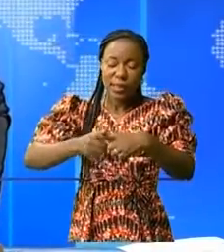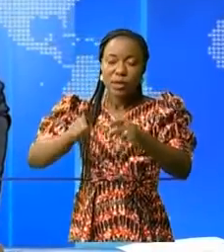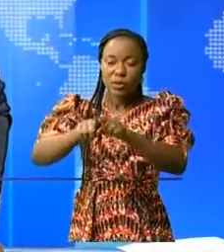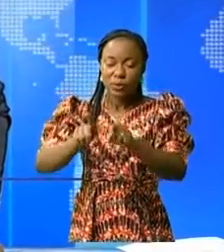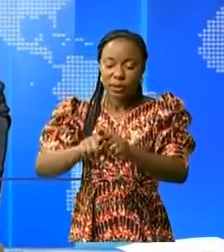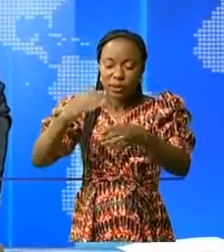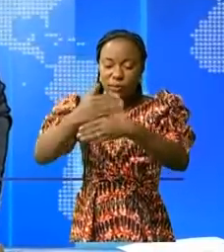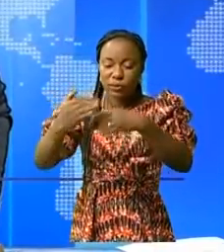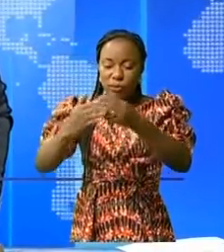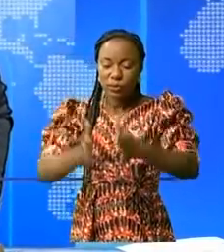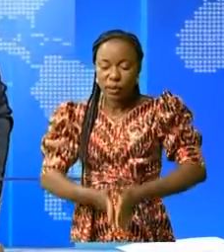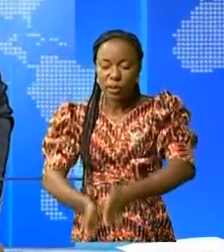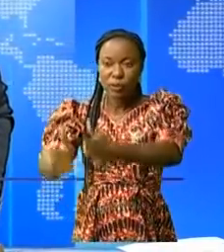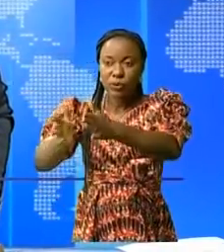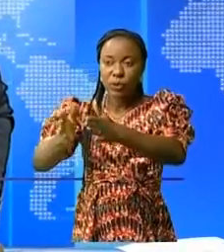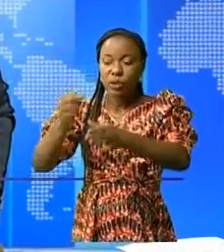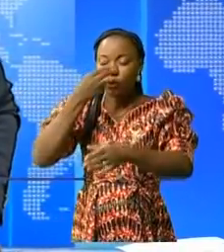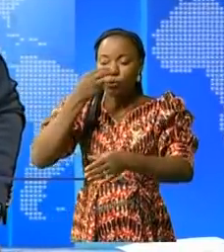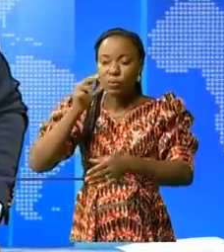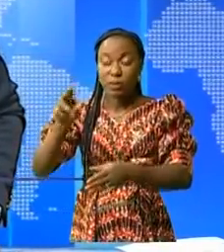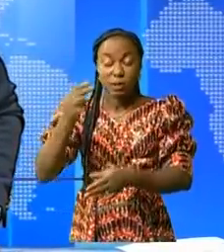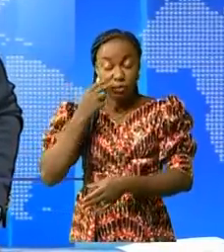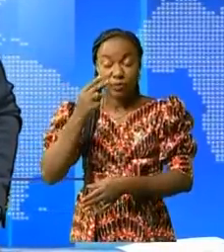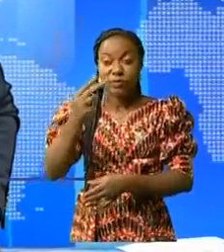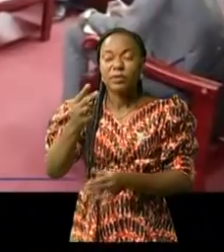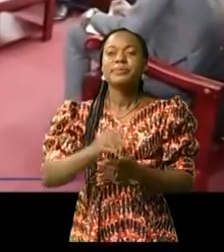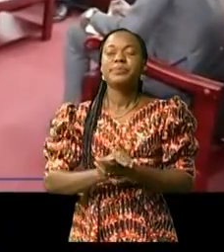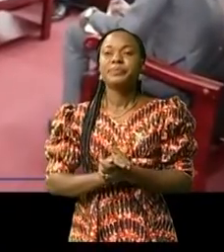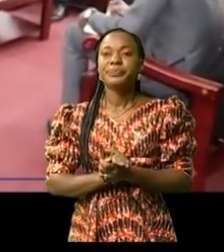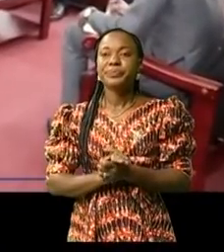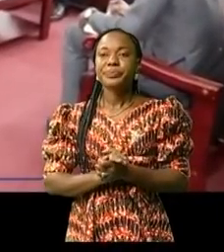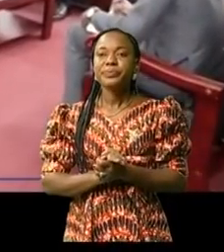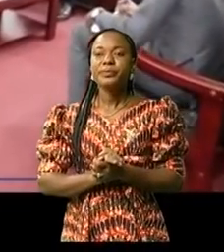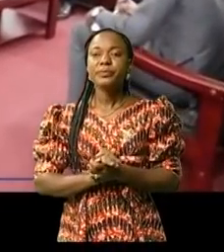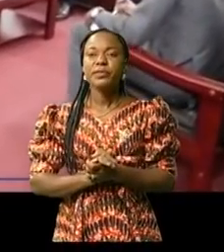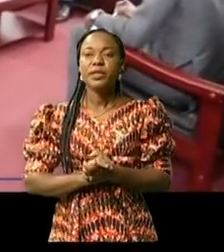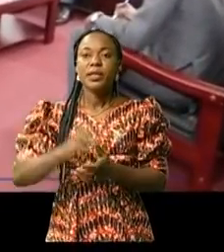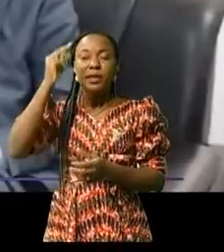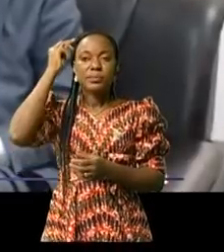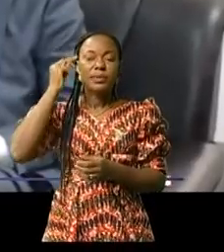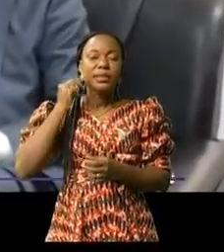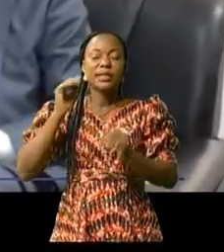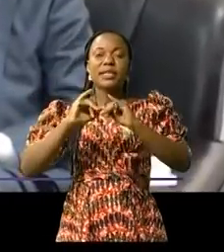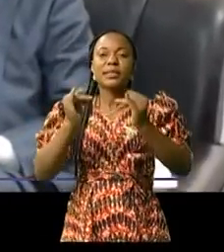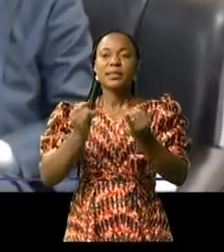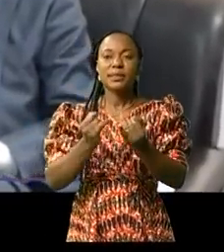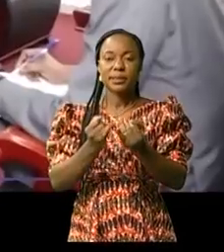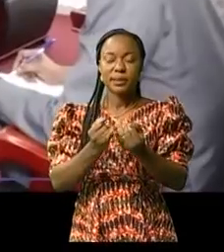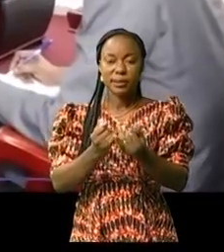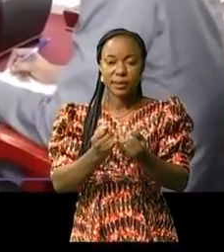goma walikale et des ti à manille nous on dit plus ministre de l'industrie julien paluku kahongya